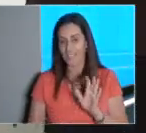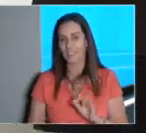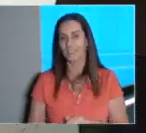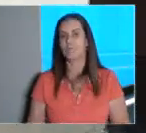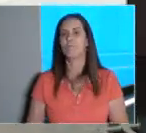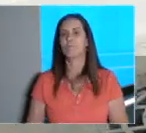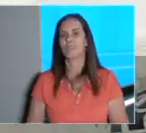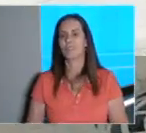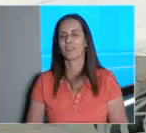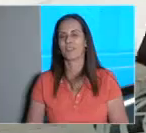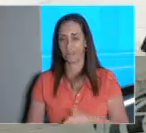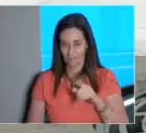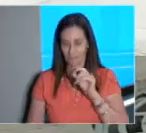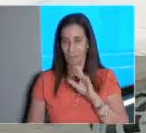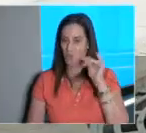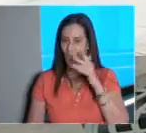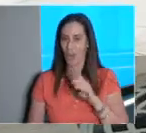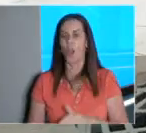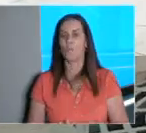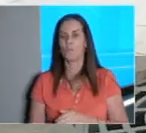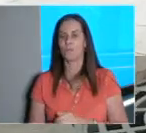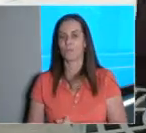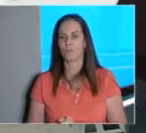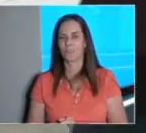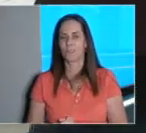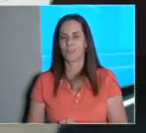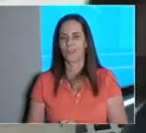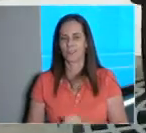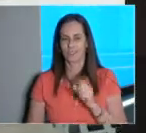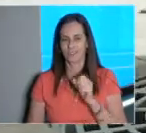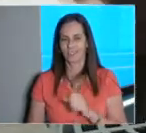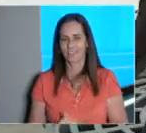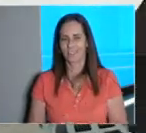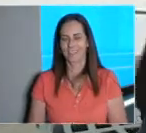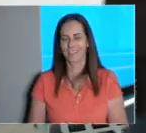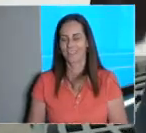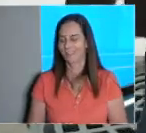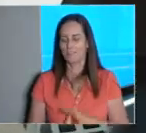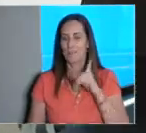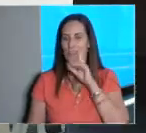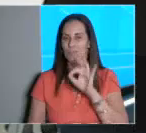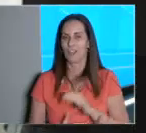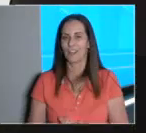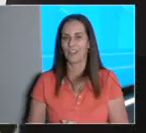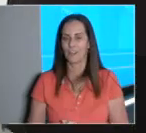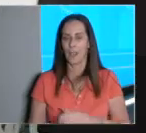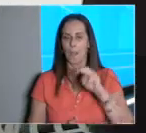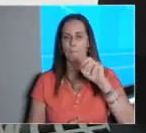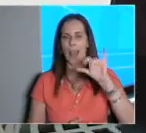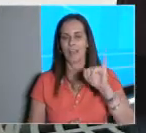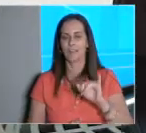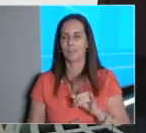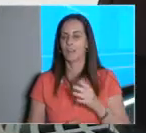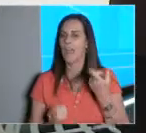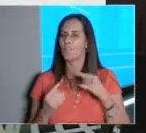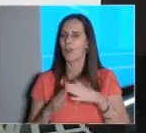אחלה ערוץ כנסת. כן. רק יותר כמו. שלום עלייך, גברת יקרה. תחזיקי את זה כאילו זה מחוות בייסבול. זאת המצלמה שלך. מה שמך? מלי. מלי,